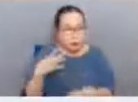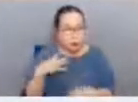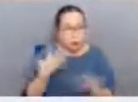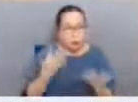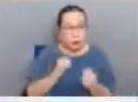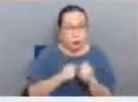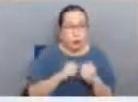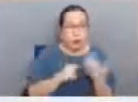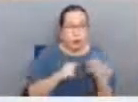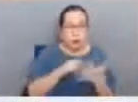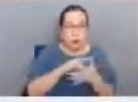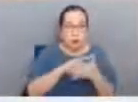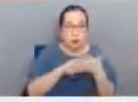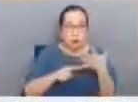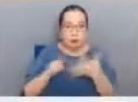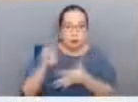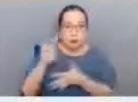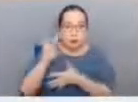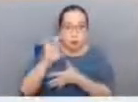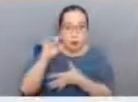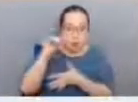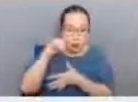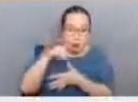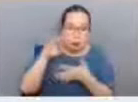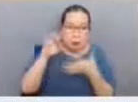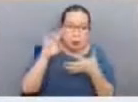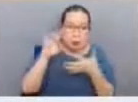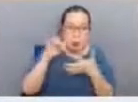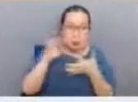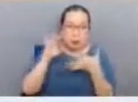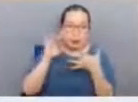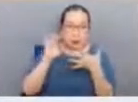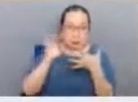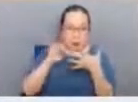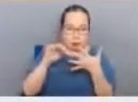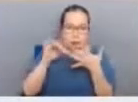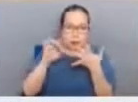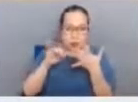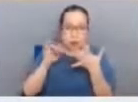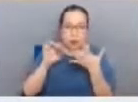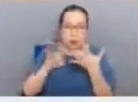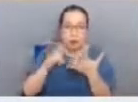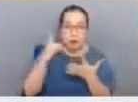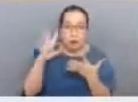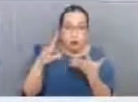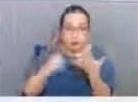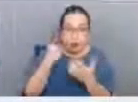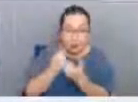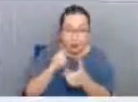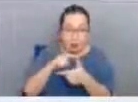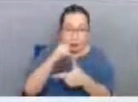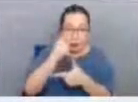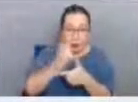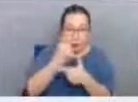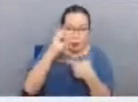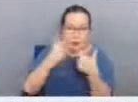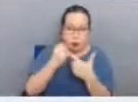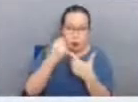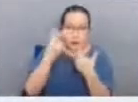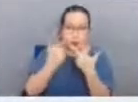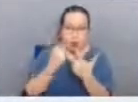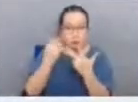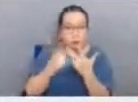lahat ng loans may moratorium come November, December. Hindi namin i-deduct